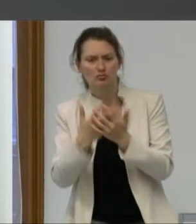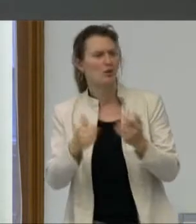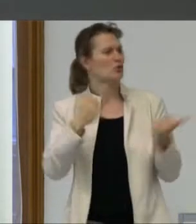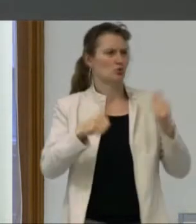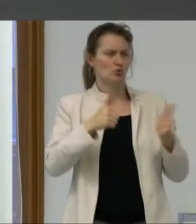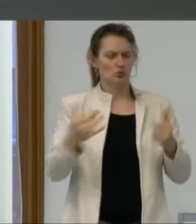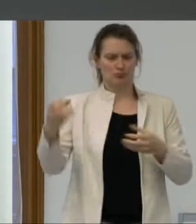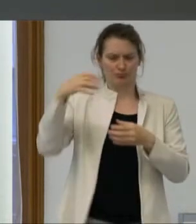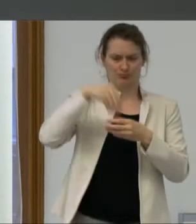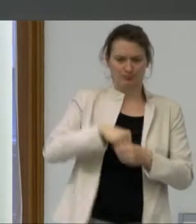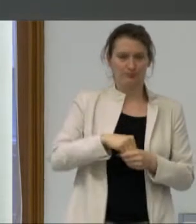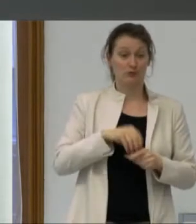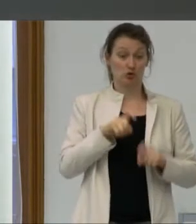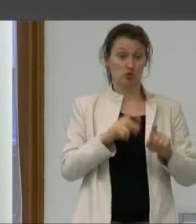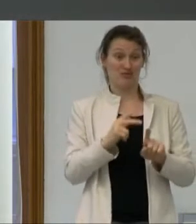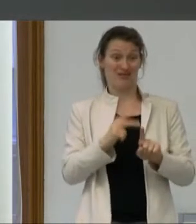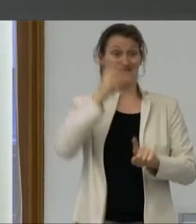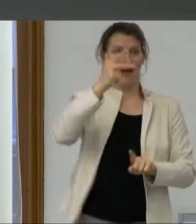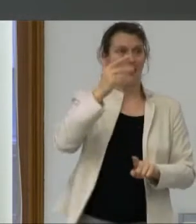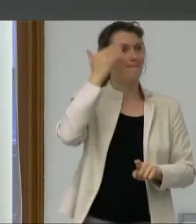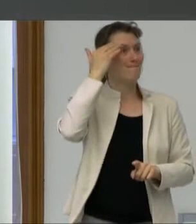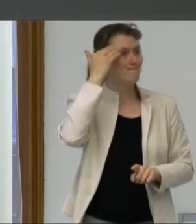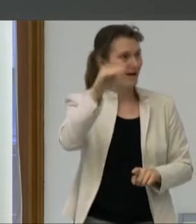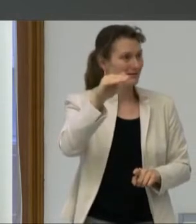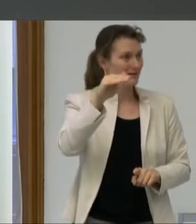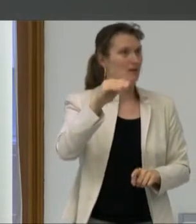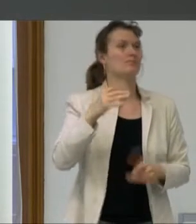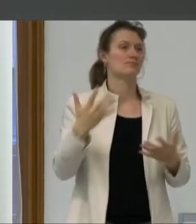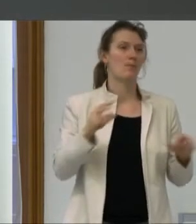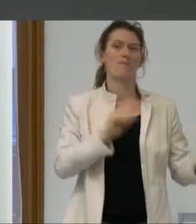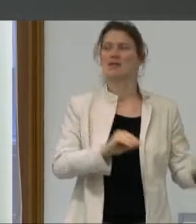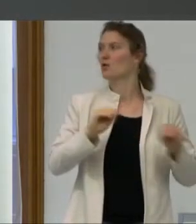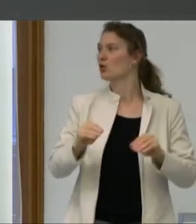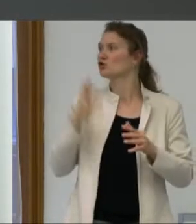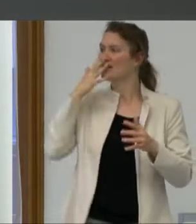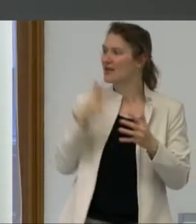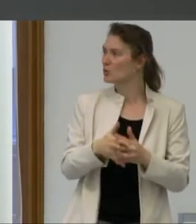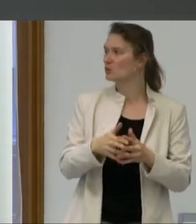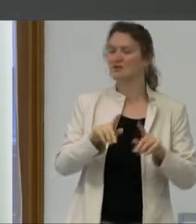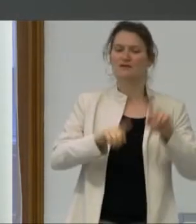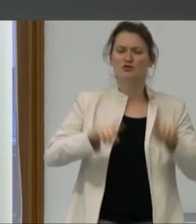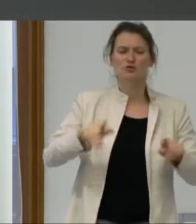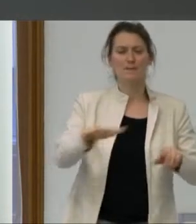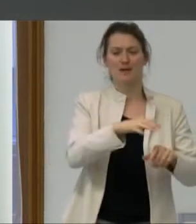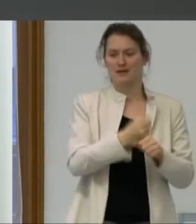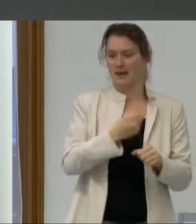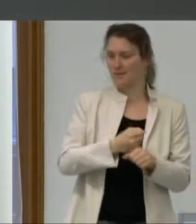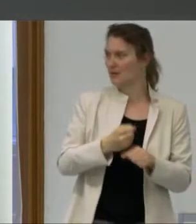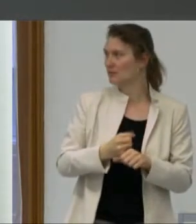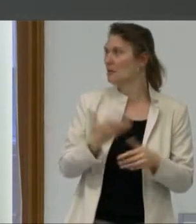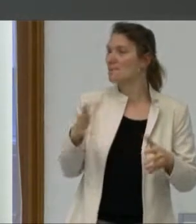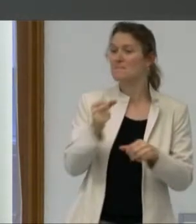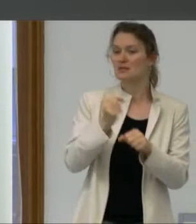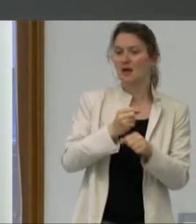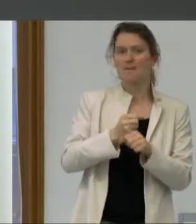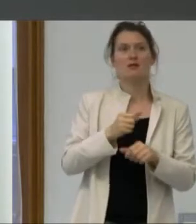erwerben und eben dann auf der Stufe 3 im Master zum Beispiel pädagogische Diagnostik in spezifischen Arbeitsbereichen, wie zum Beispiel der